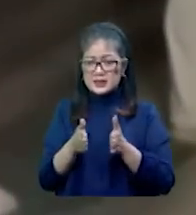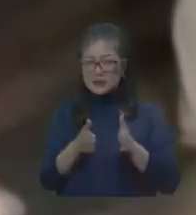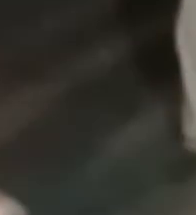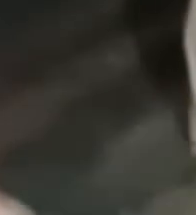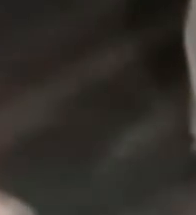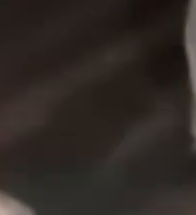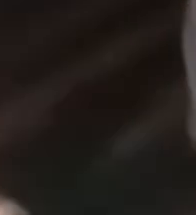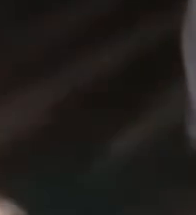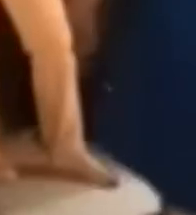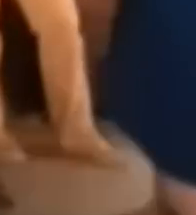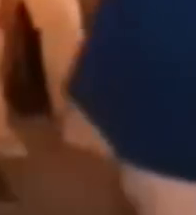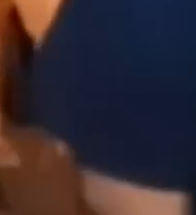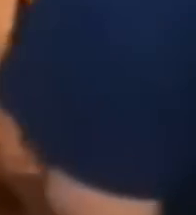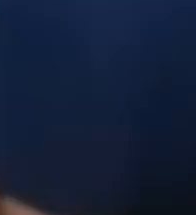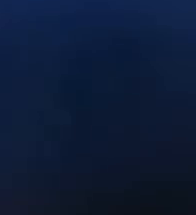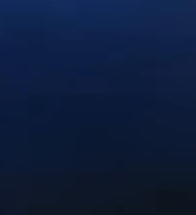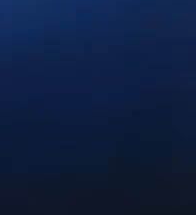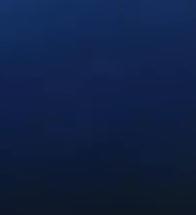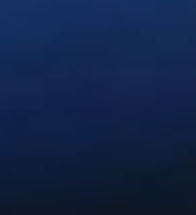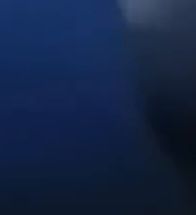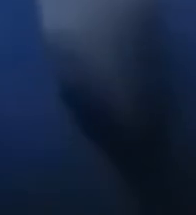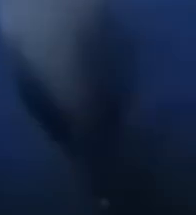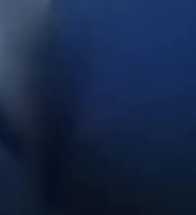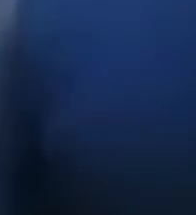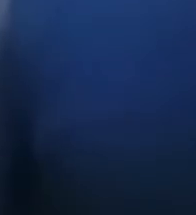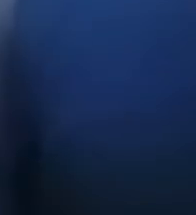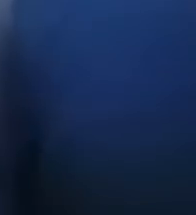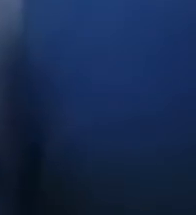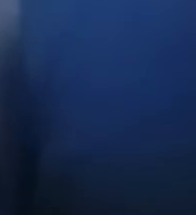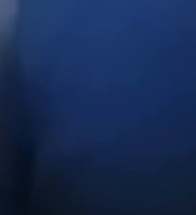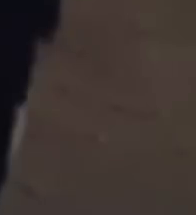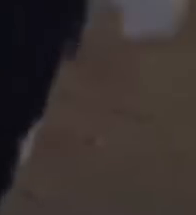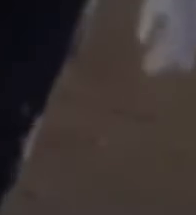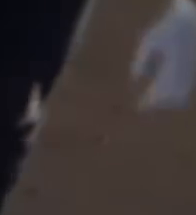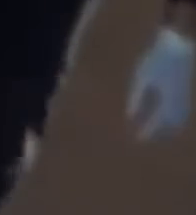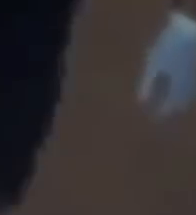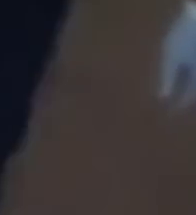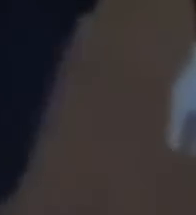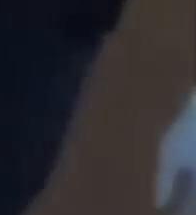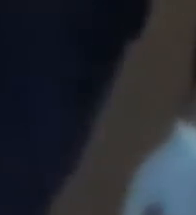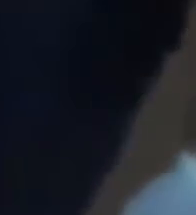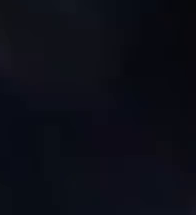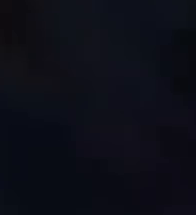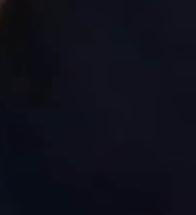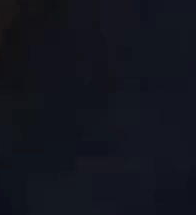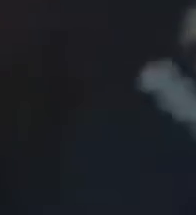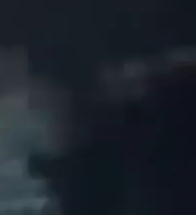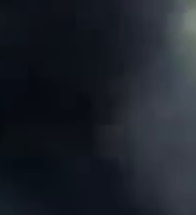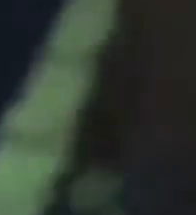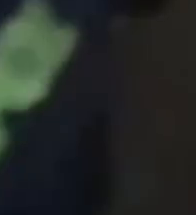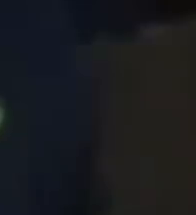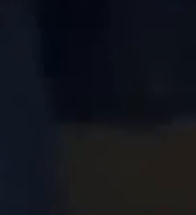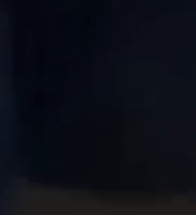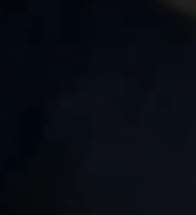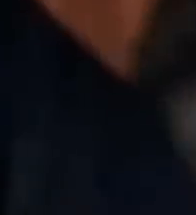Makassar. Warga sekitar awalnya menyangka keduanya merupakan korban kecelakaan tunggal. Namun dari hasil penyelidikan